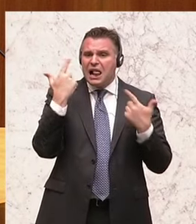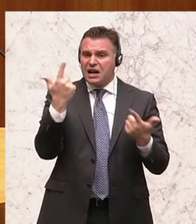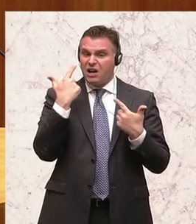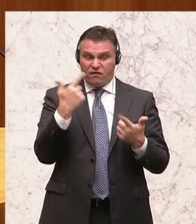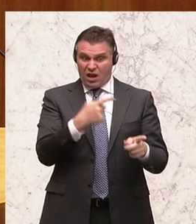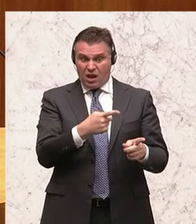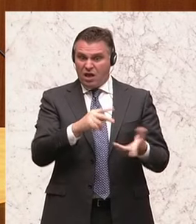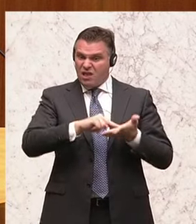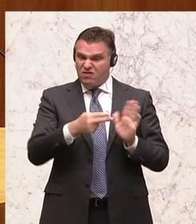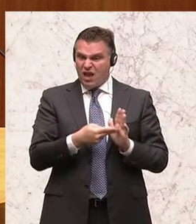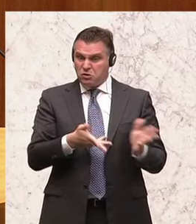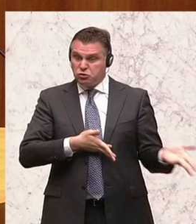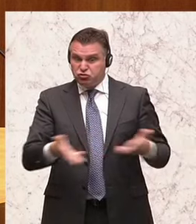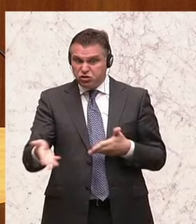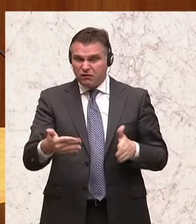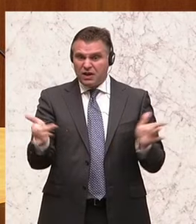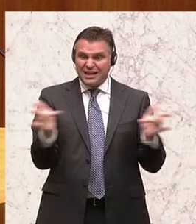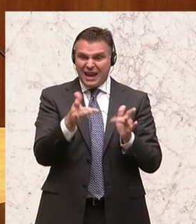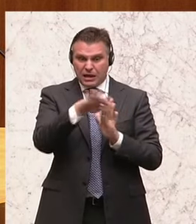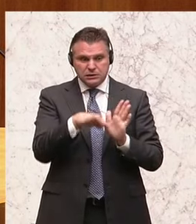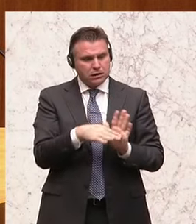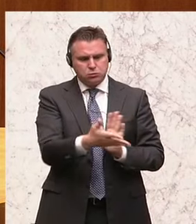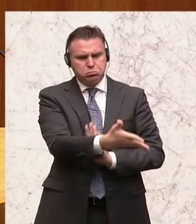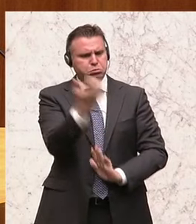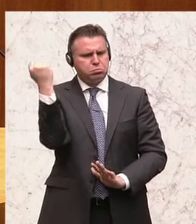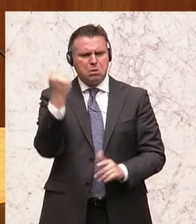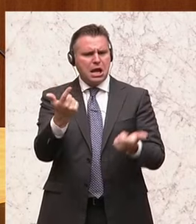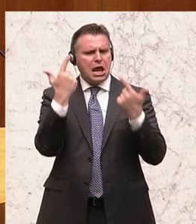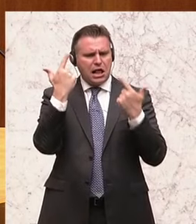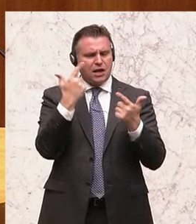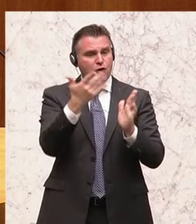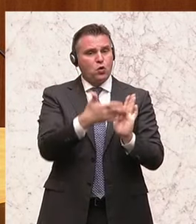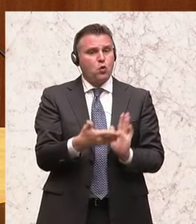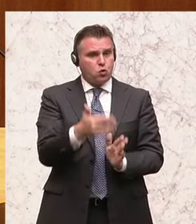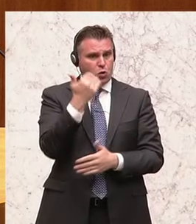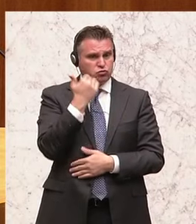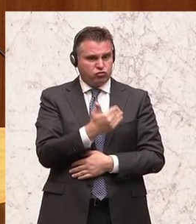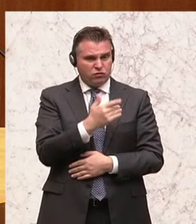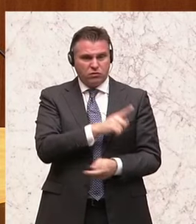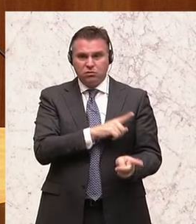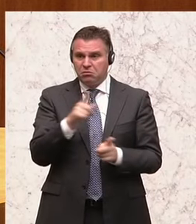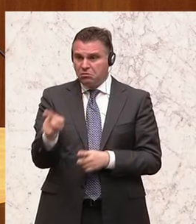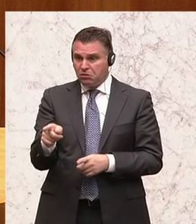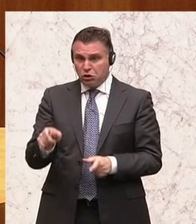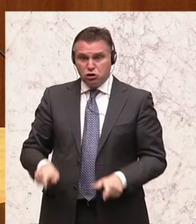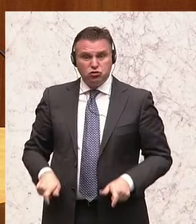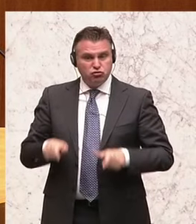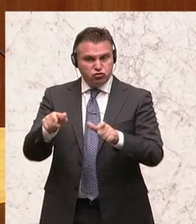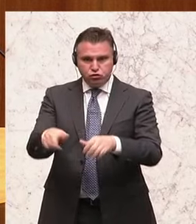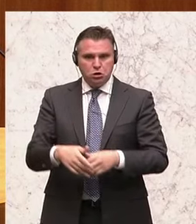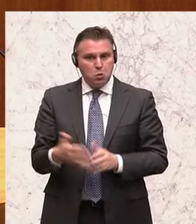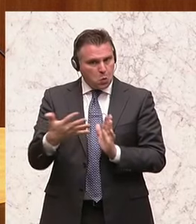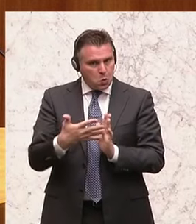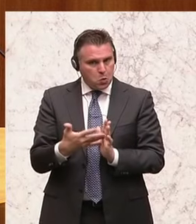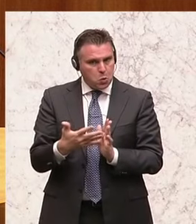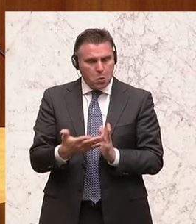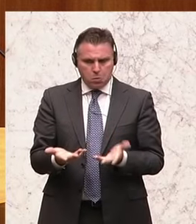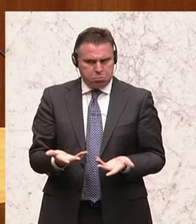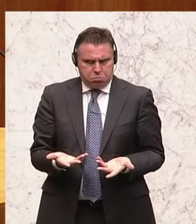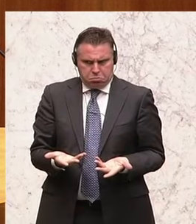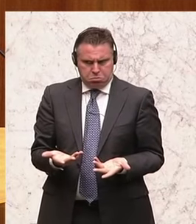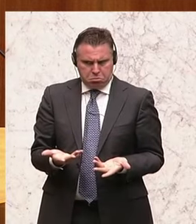nicht dem Stand der Technik und den Gesetzen entspricht, wird heruntergeholt. In der Infrastruktur auf der Schiene gibt es das wohl.